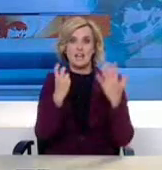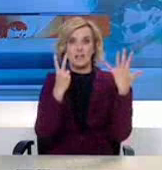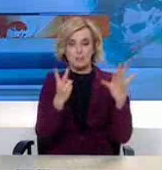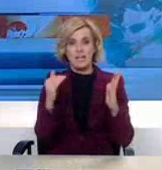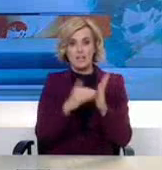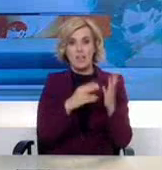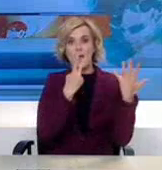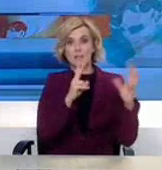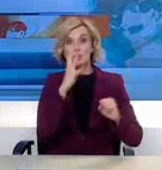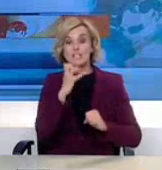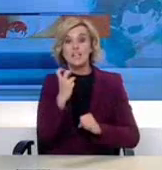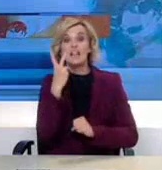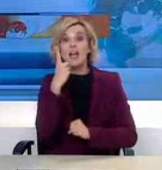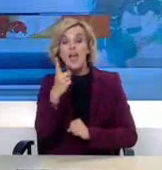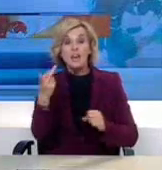47.741 θανάτους συνολικά.